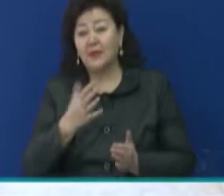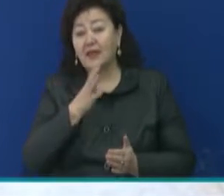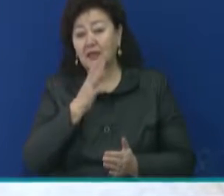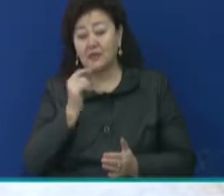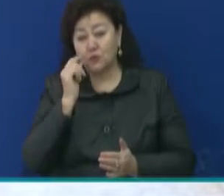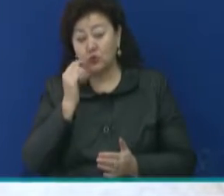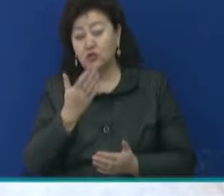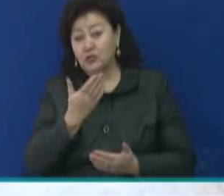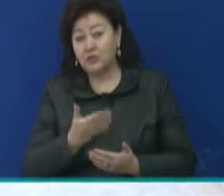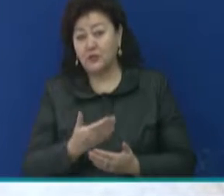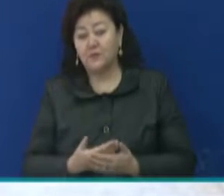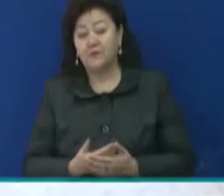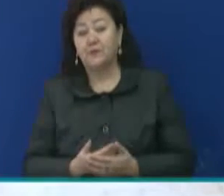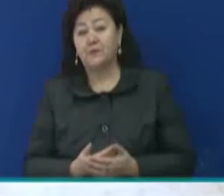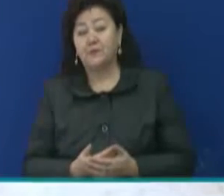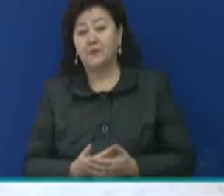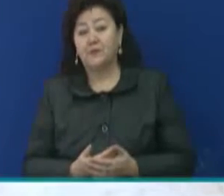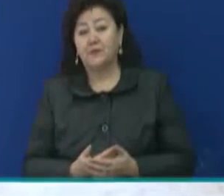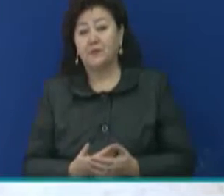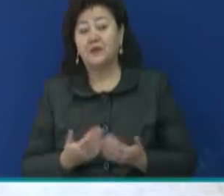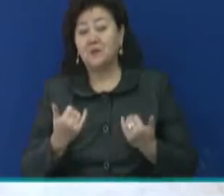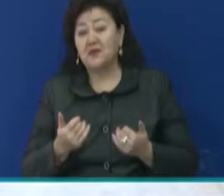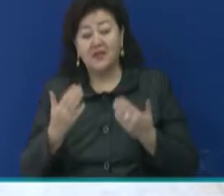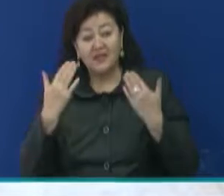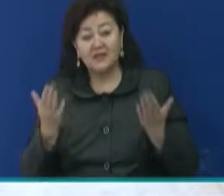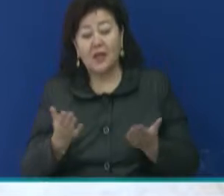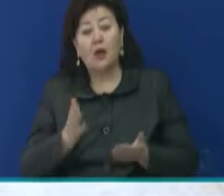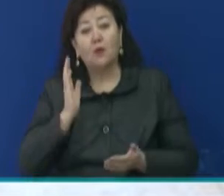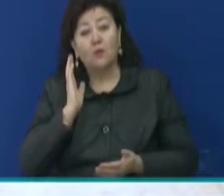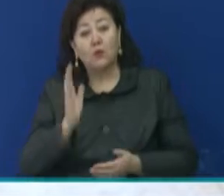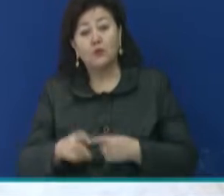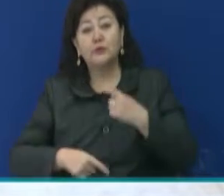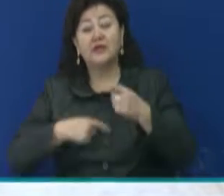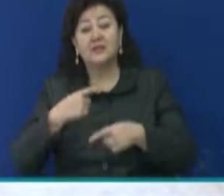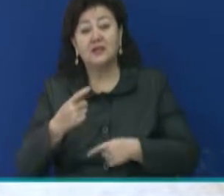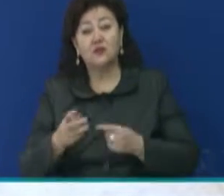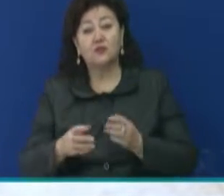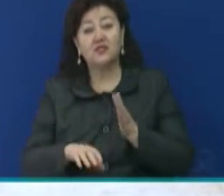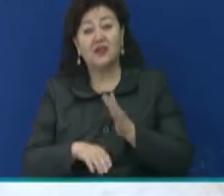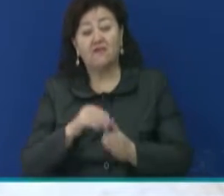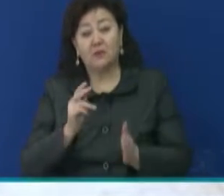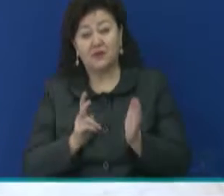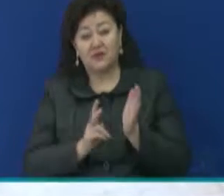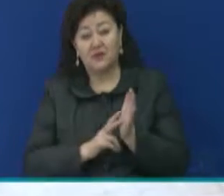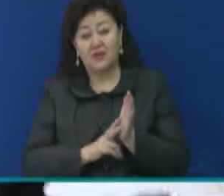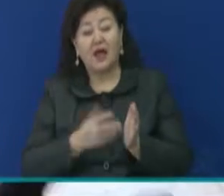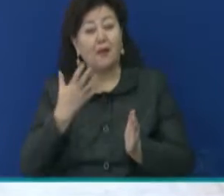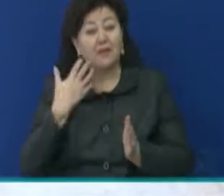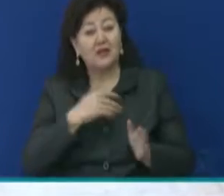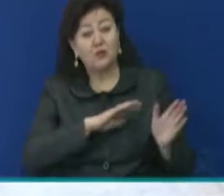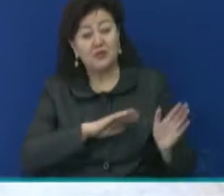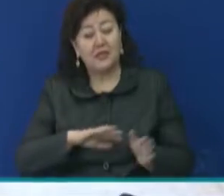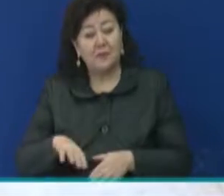мне например сейчас 75 лет теперь я не знаю Приду ли я на выборы через 7 лет доживу ли я до этого момента или нет